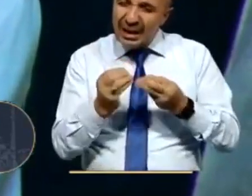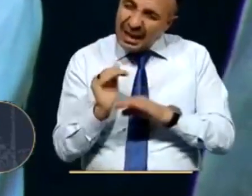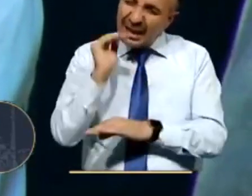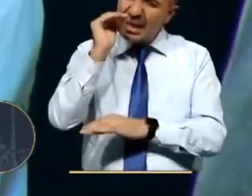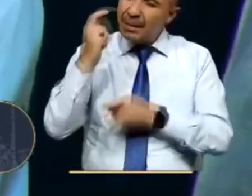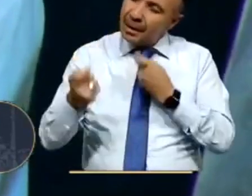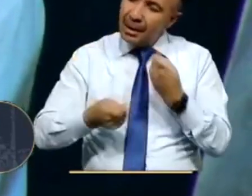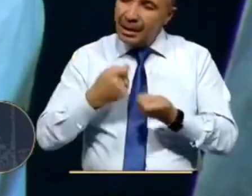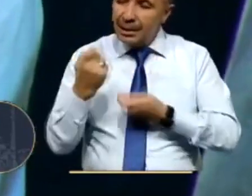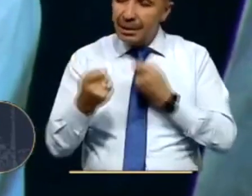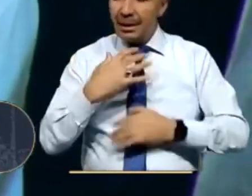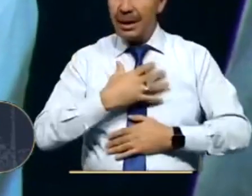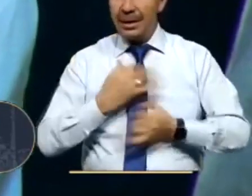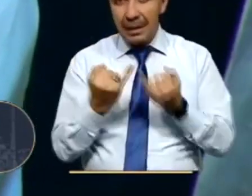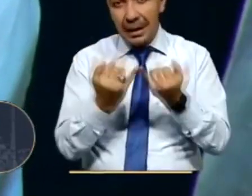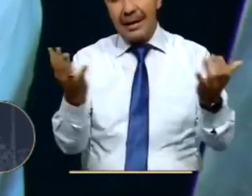aziz kardeşlerim.